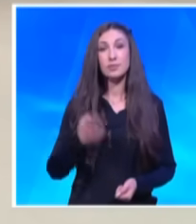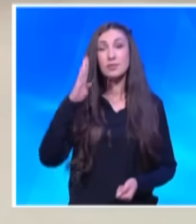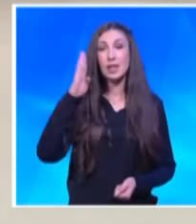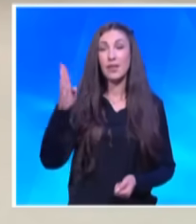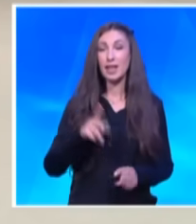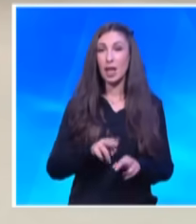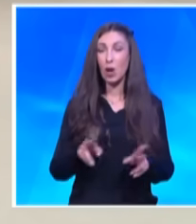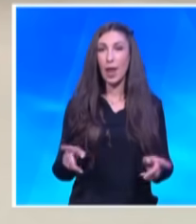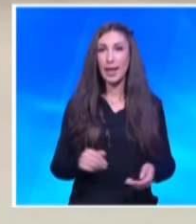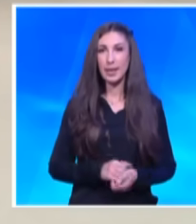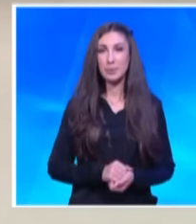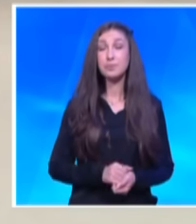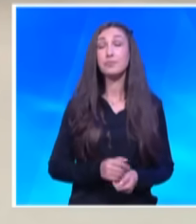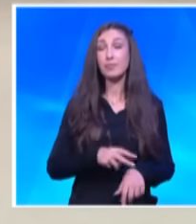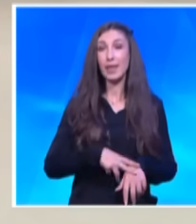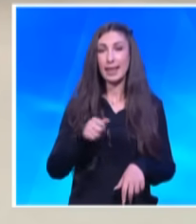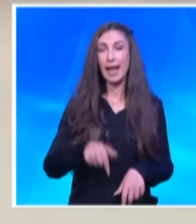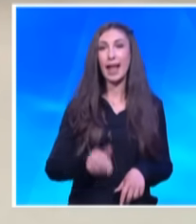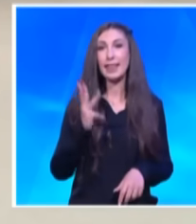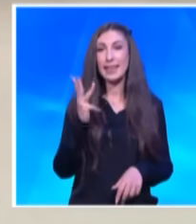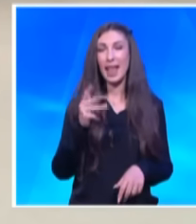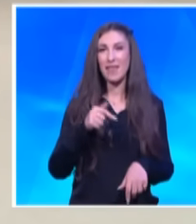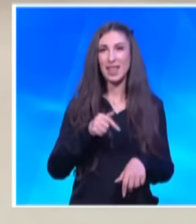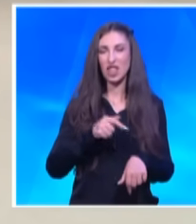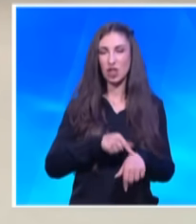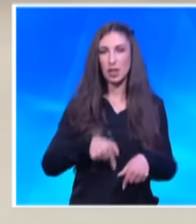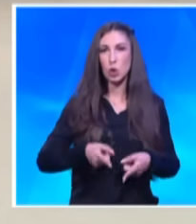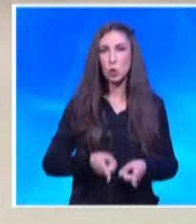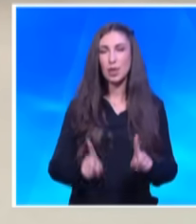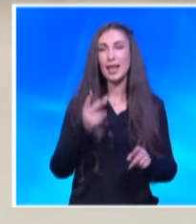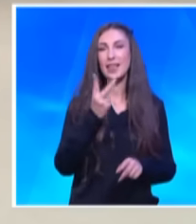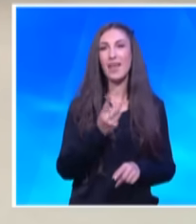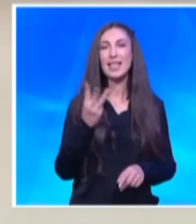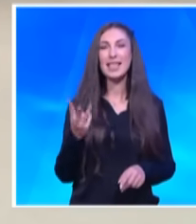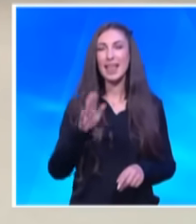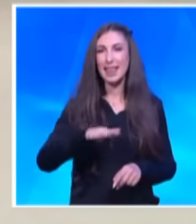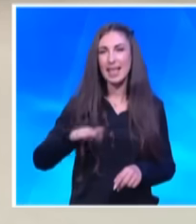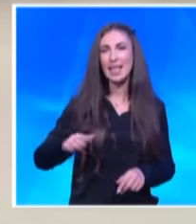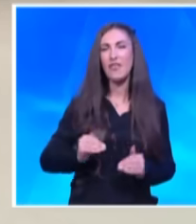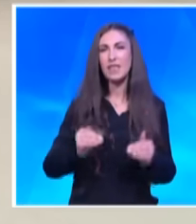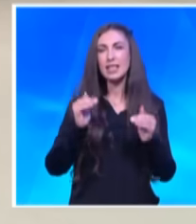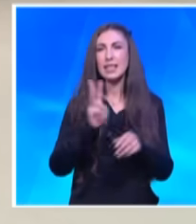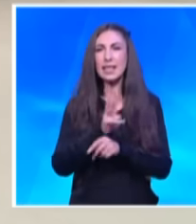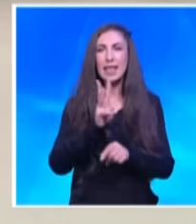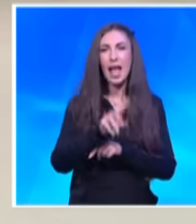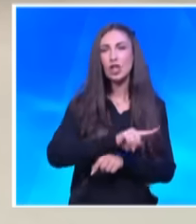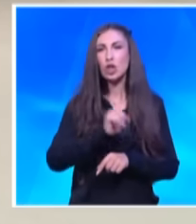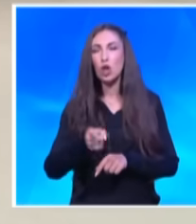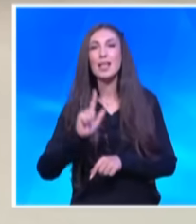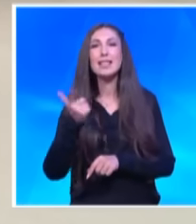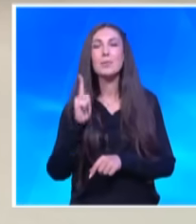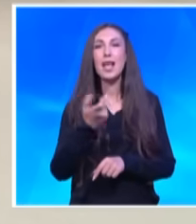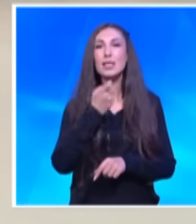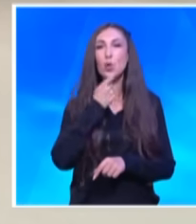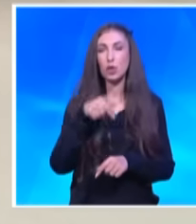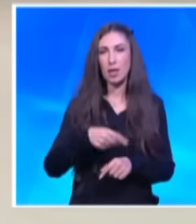Здравейте, колеги. Добър вечер. Да, в 9 часа тази сутрин 23 деца на възраст между 13 и 17 години